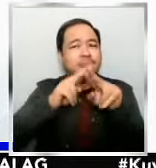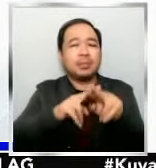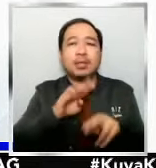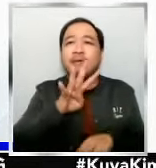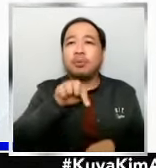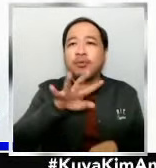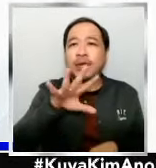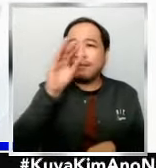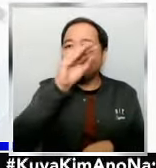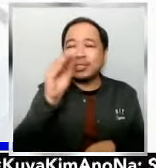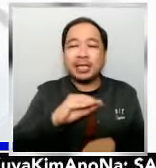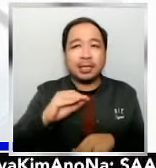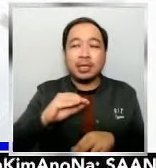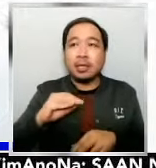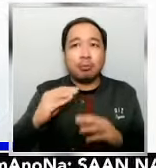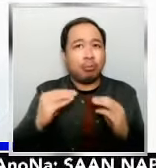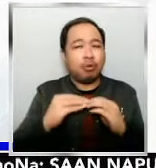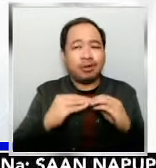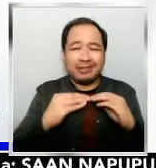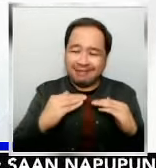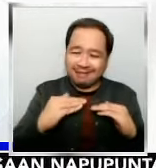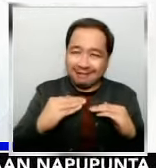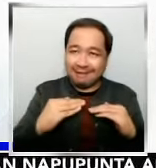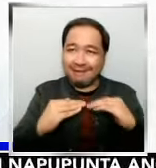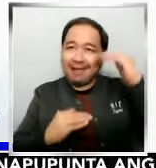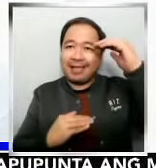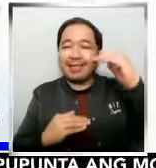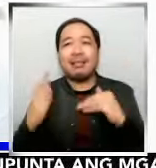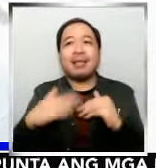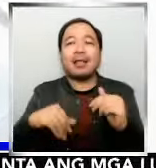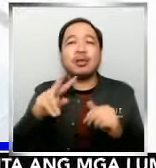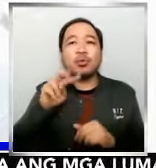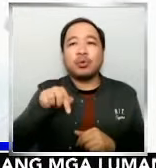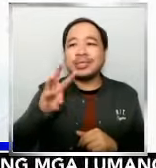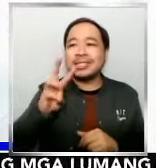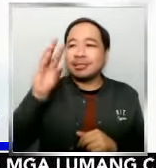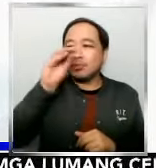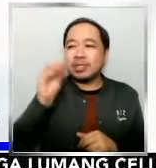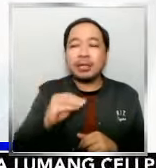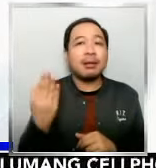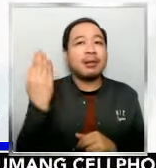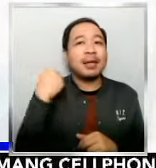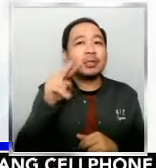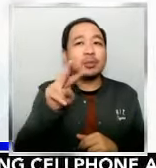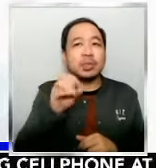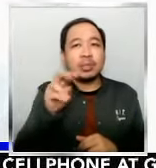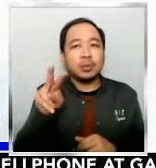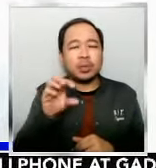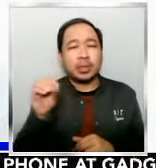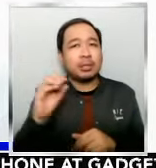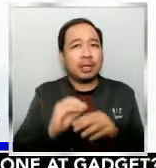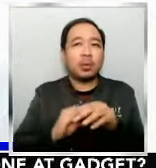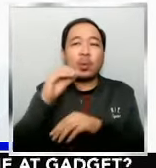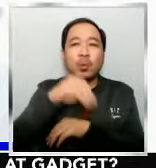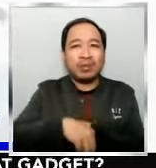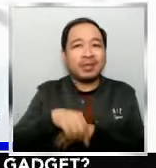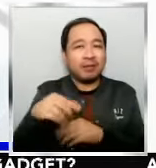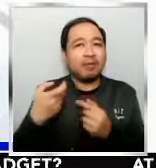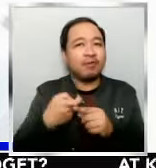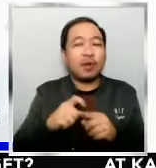mas mataas sa naitalang 2.6% noong 2020. Lagpas din sa target ng mga economic managers ng bansa